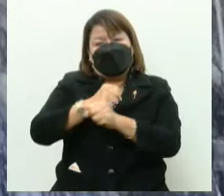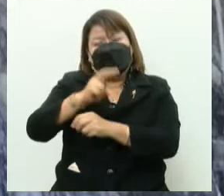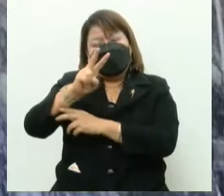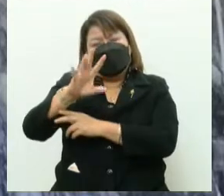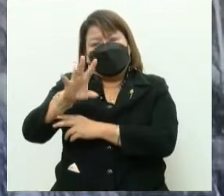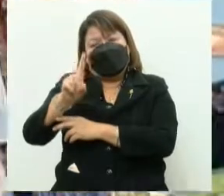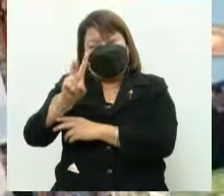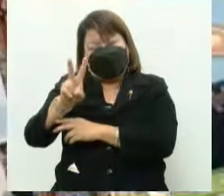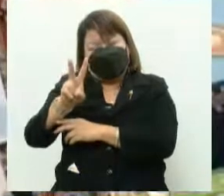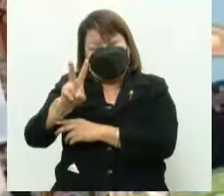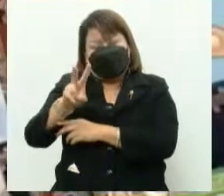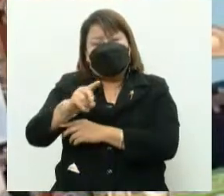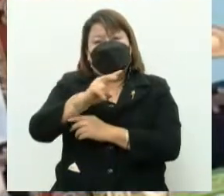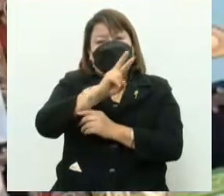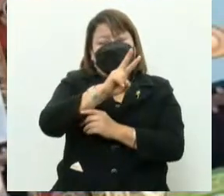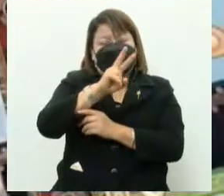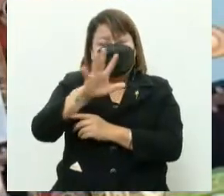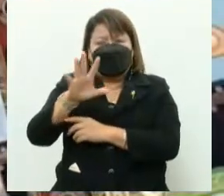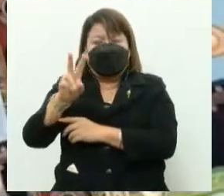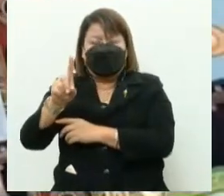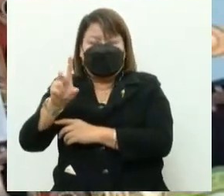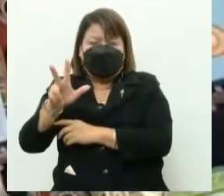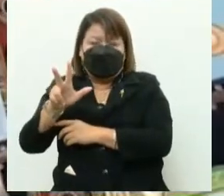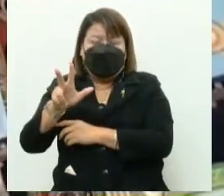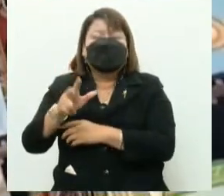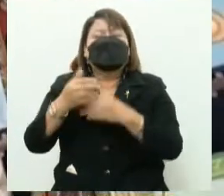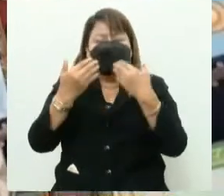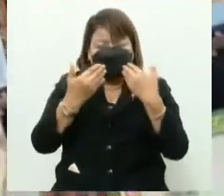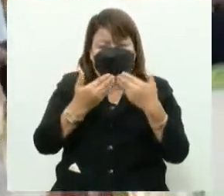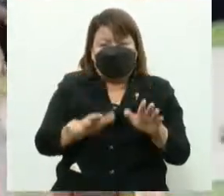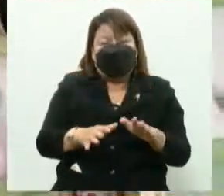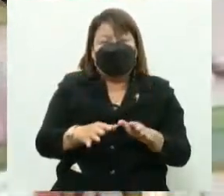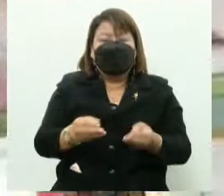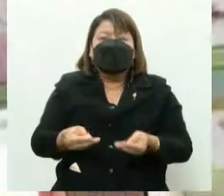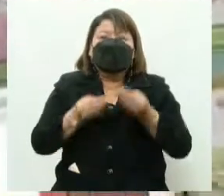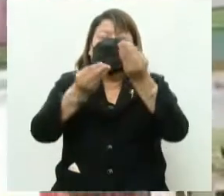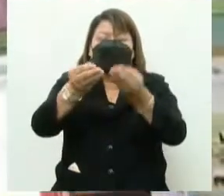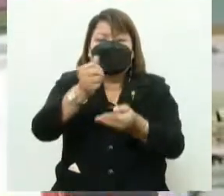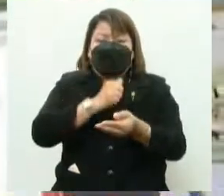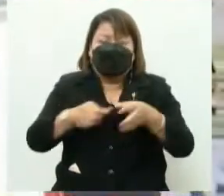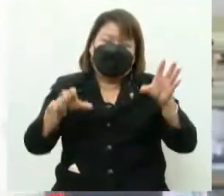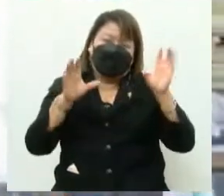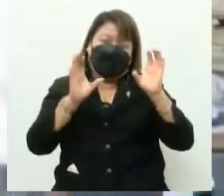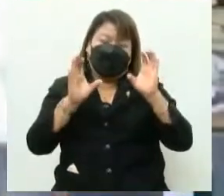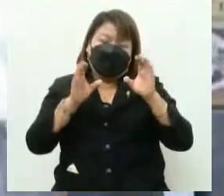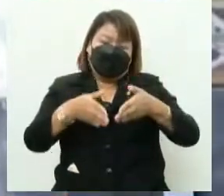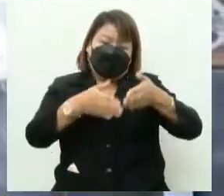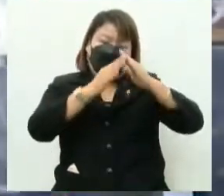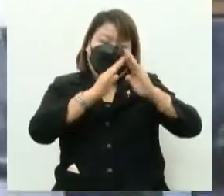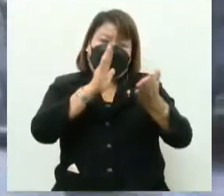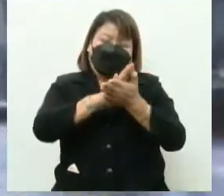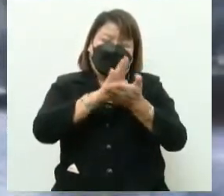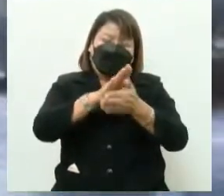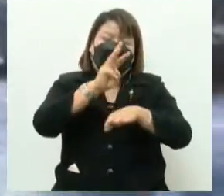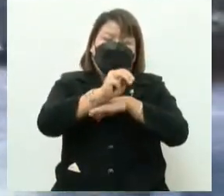2512ถึง 2513 นอกจากนี้ยังได้อนุญาตให้ทางราชการสร้างโรงเรียนมัธยมศึกษ